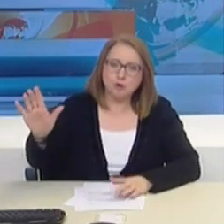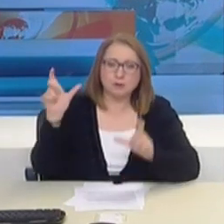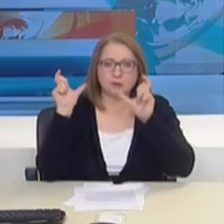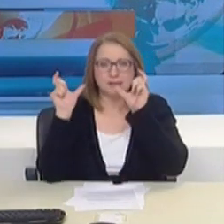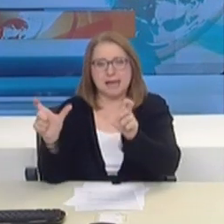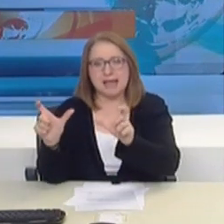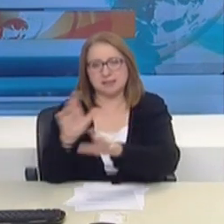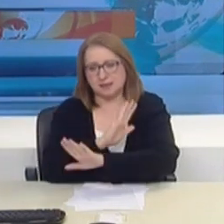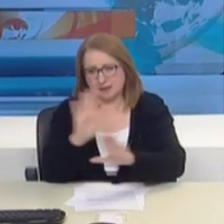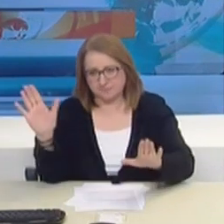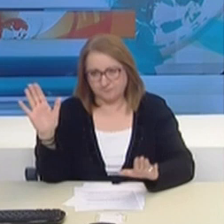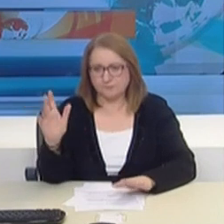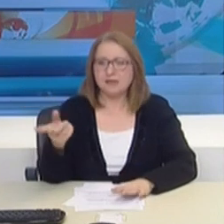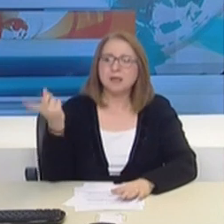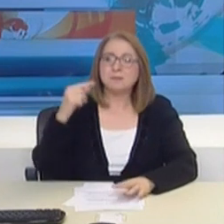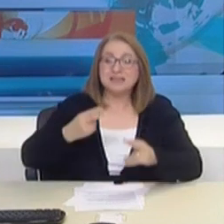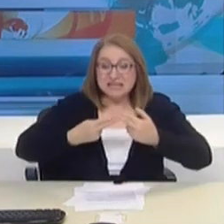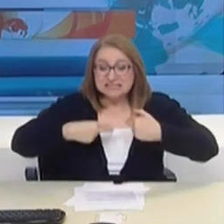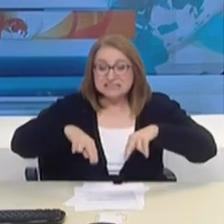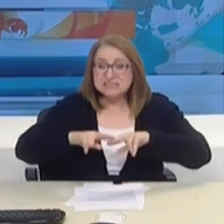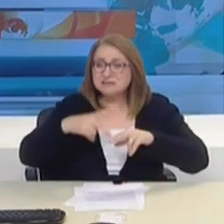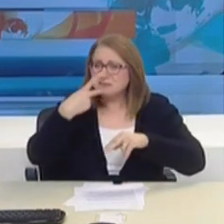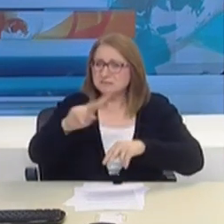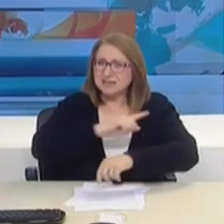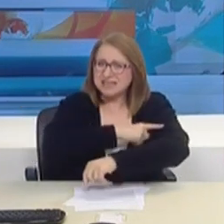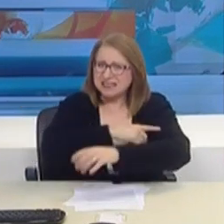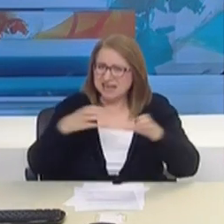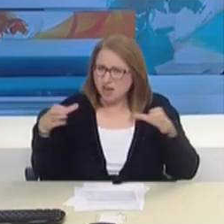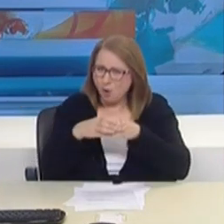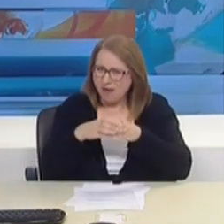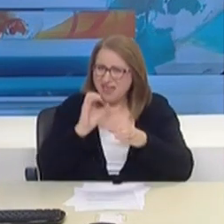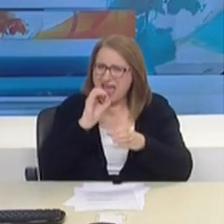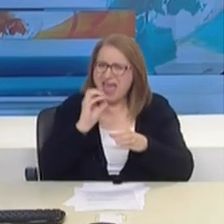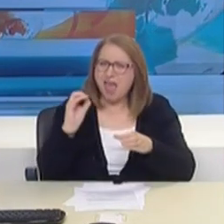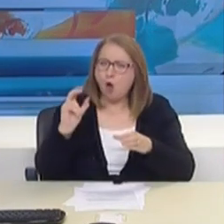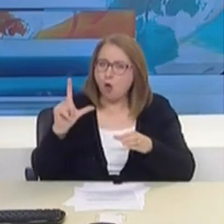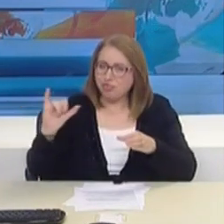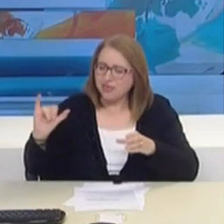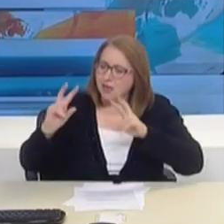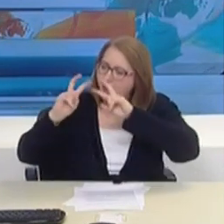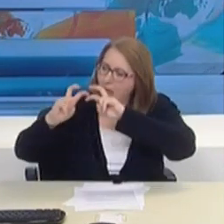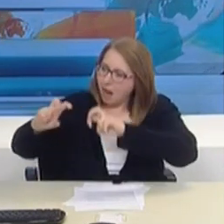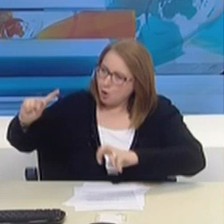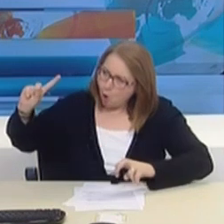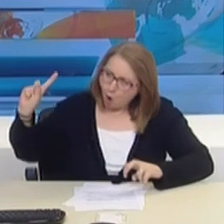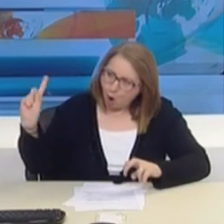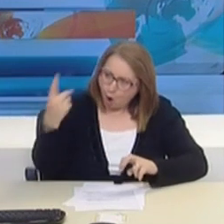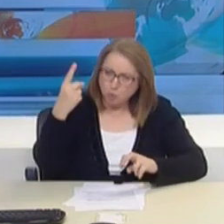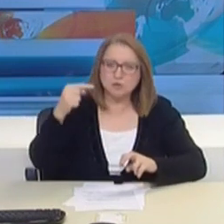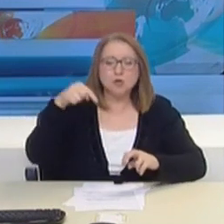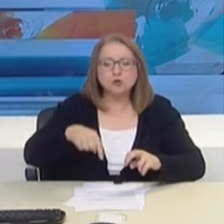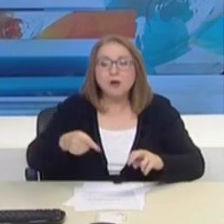πριν 2 ώρες περίπου τον έλεγχο όλων των συγκεκριμένων επιβατών και περιμένουμε τα